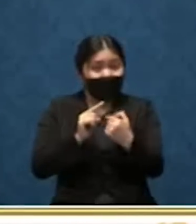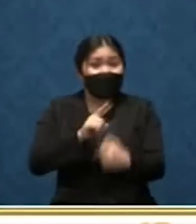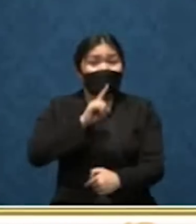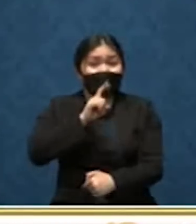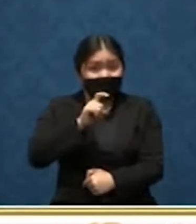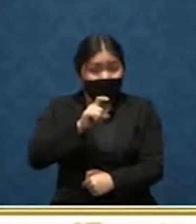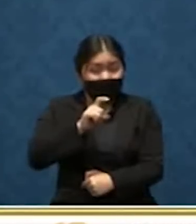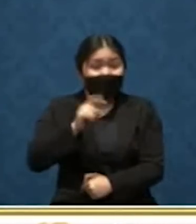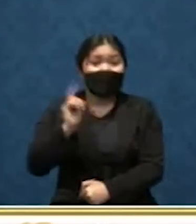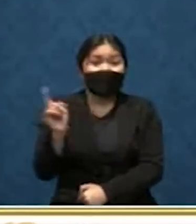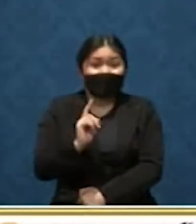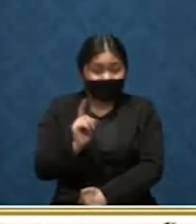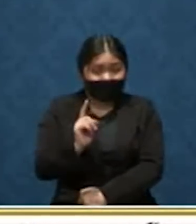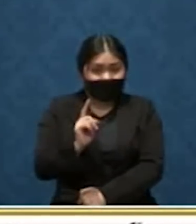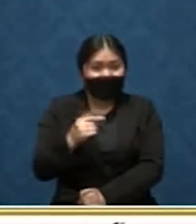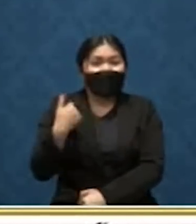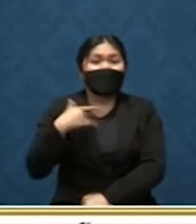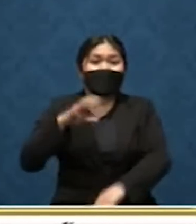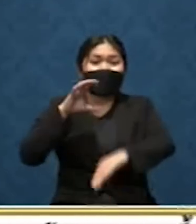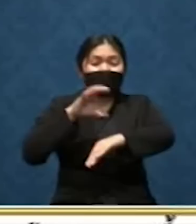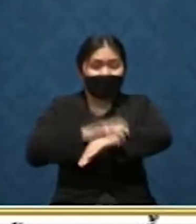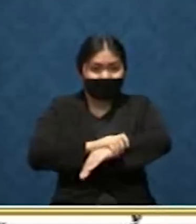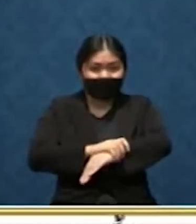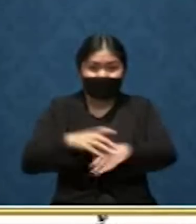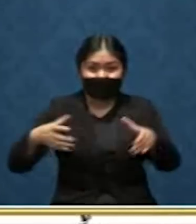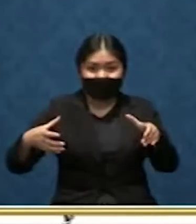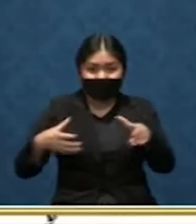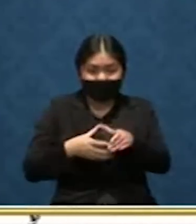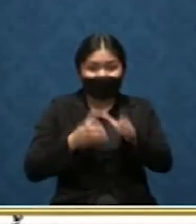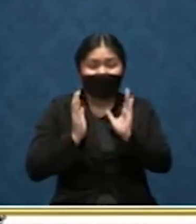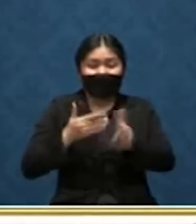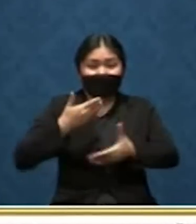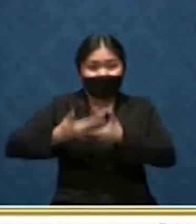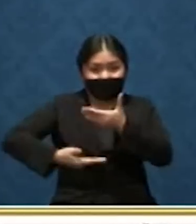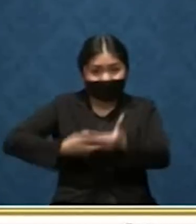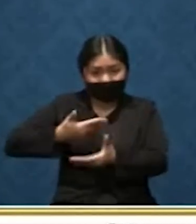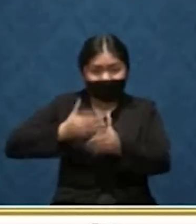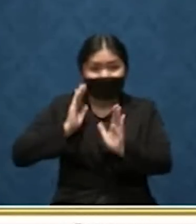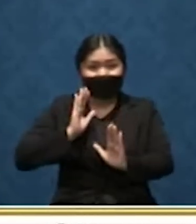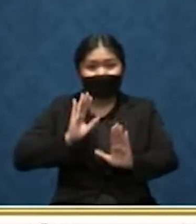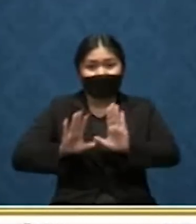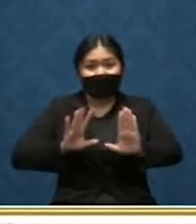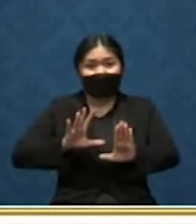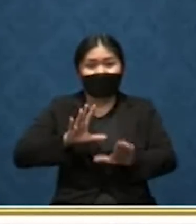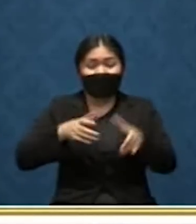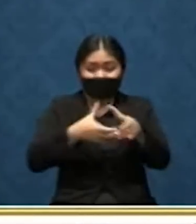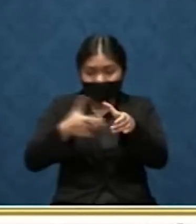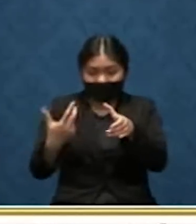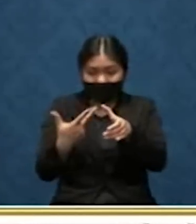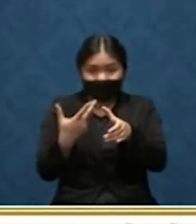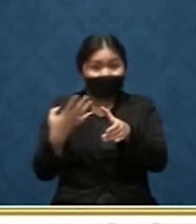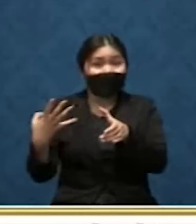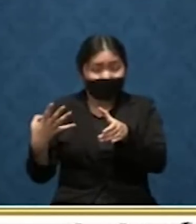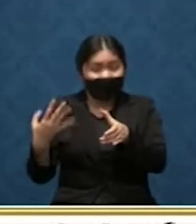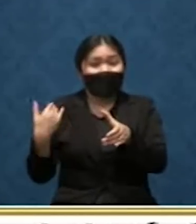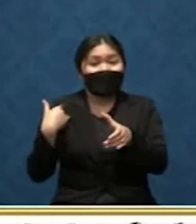นครบาน มีการจับกลุม กลุมผู้คายาเสบติดประมาณ 3-4 กลุมเป็น